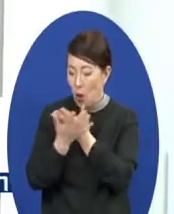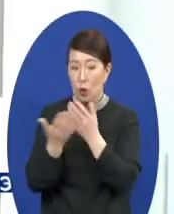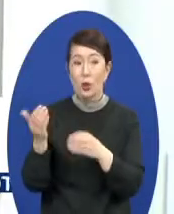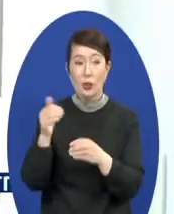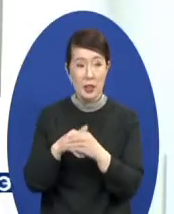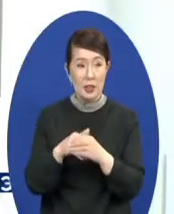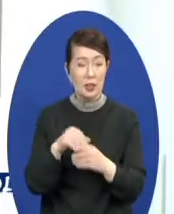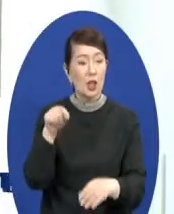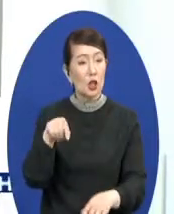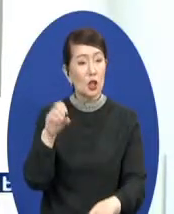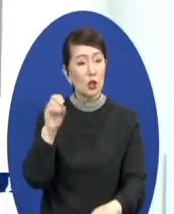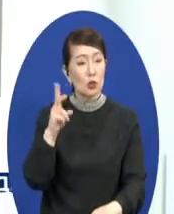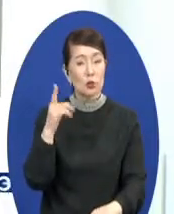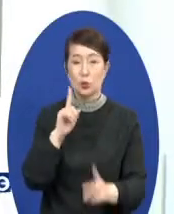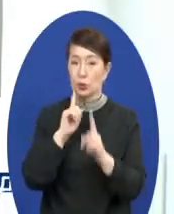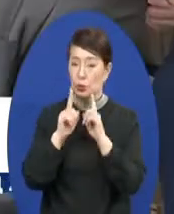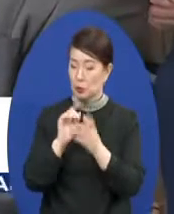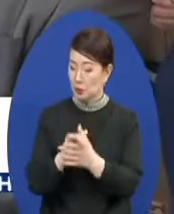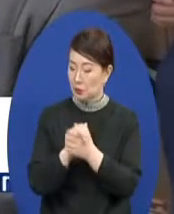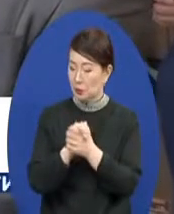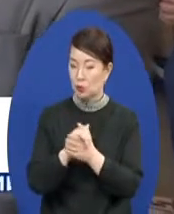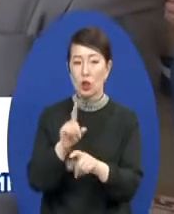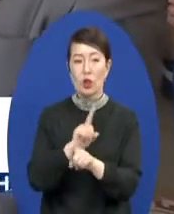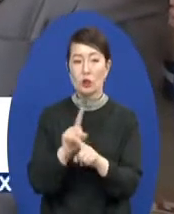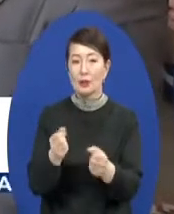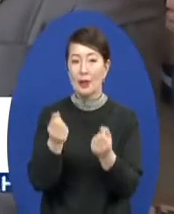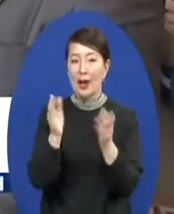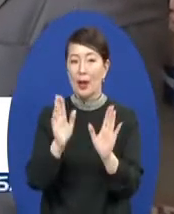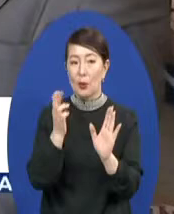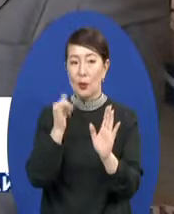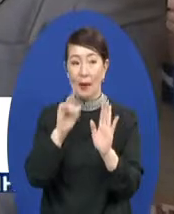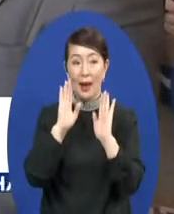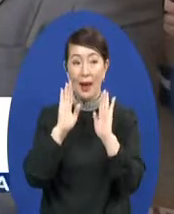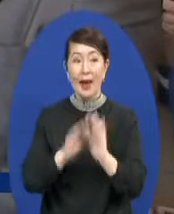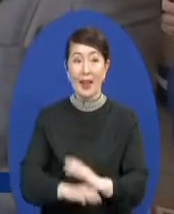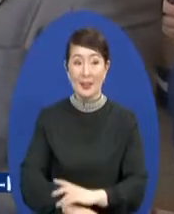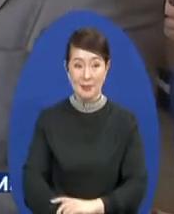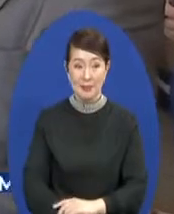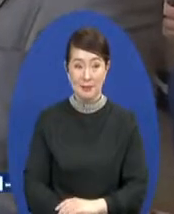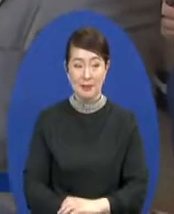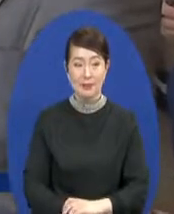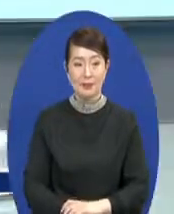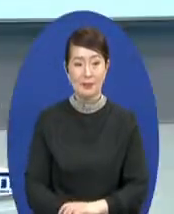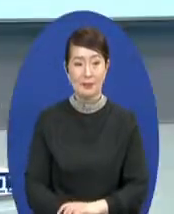Иймээс ёс зүйн зөвлөлийг бэхжүүлж зөрчил гарахгүй байх чиглэлд анхаарах юм байна.